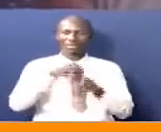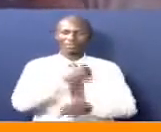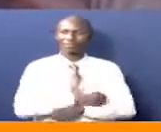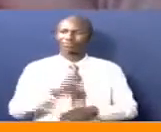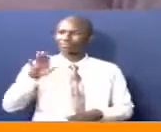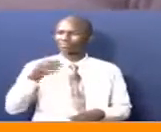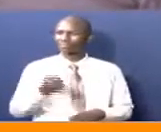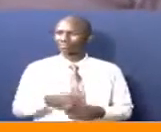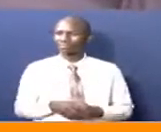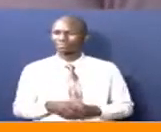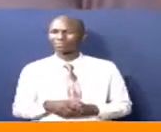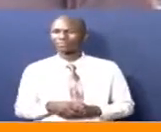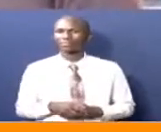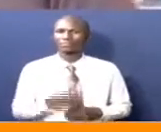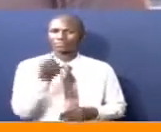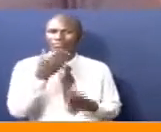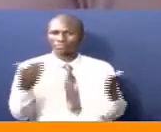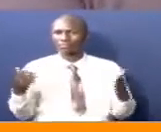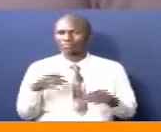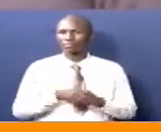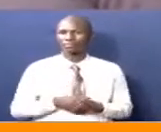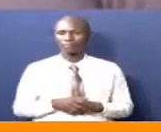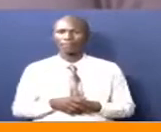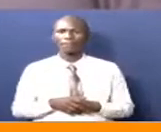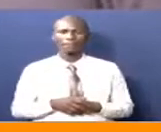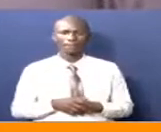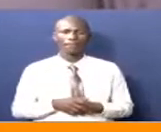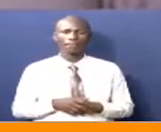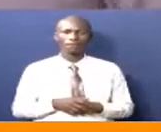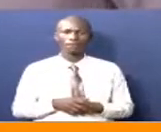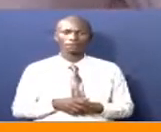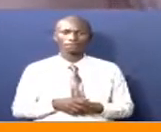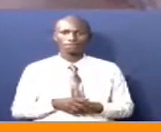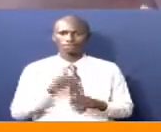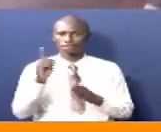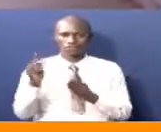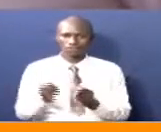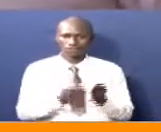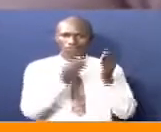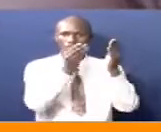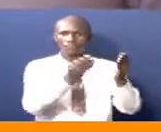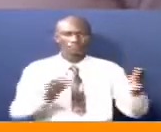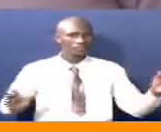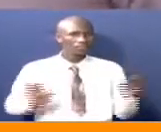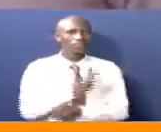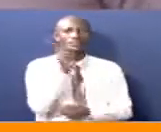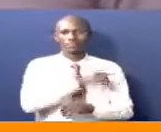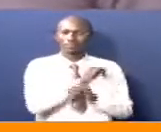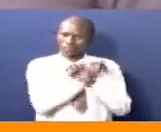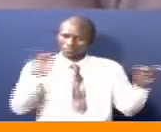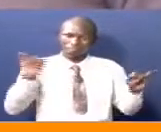But allow me to say a few things that this particular occasion marks the handover and completion of sanitation